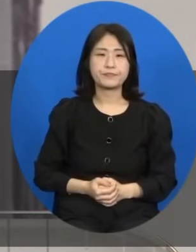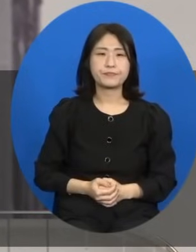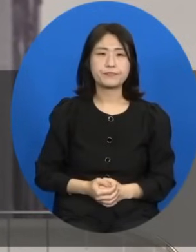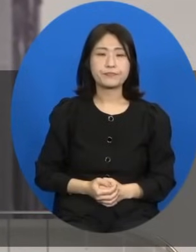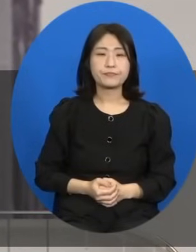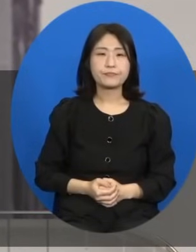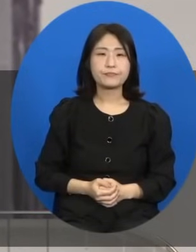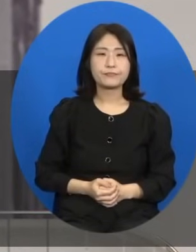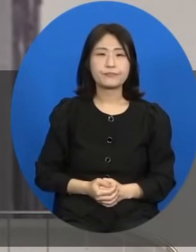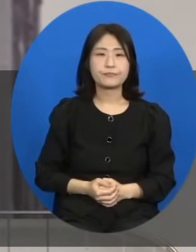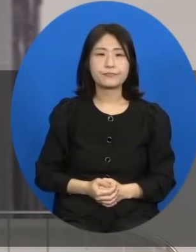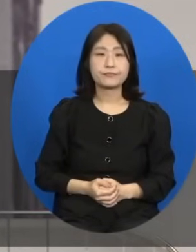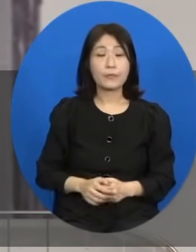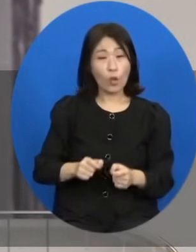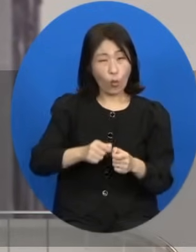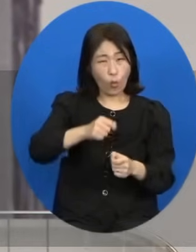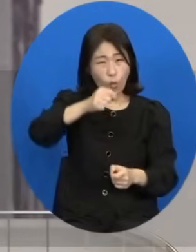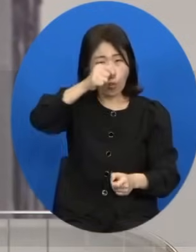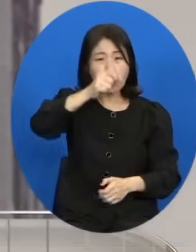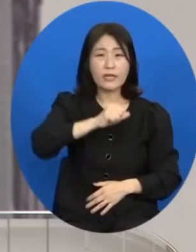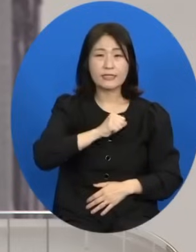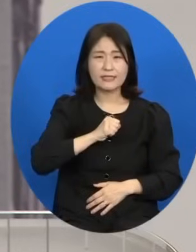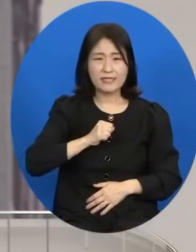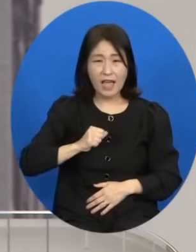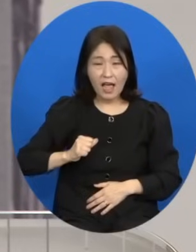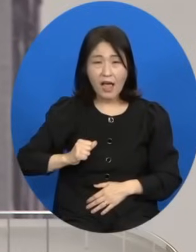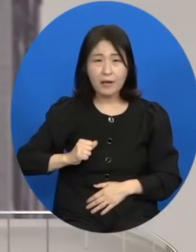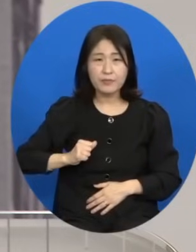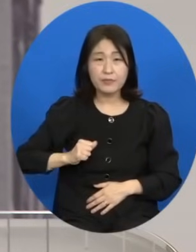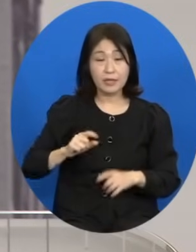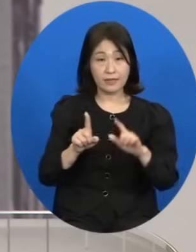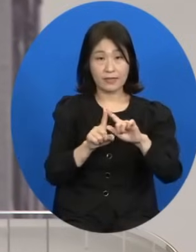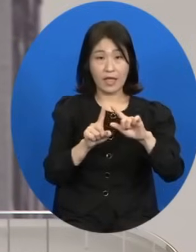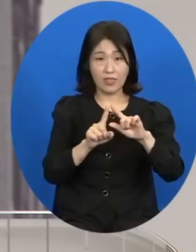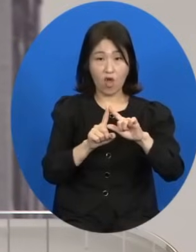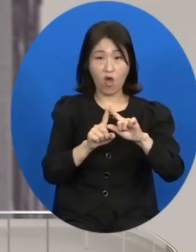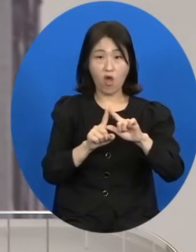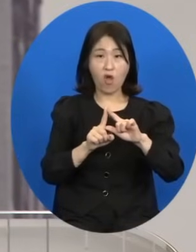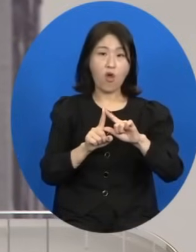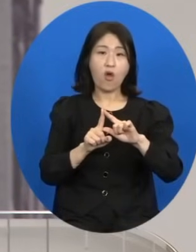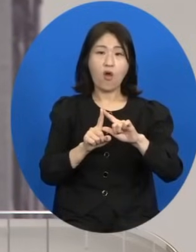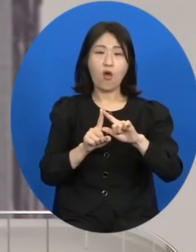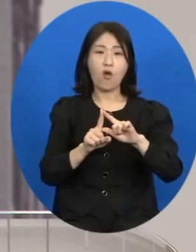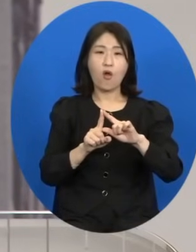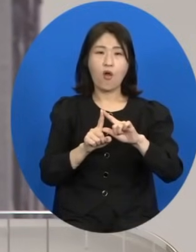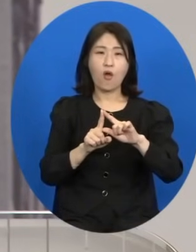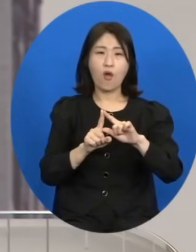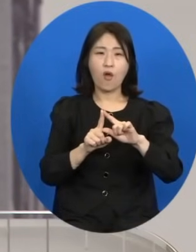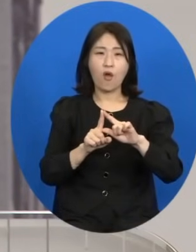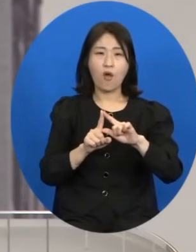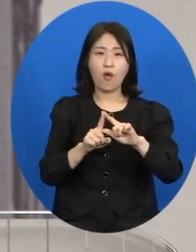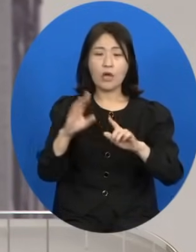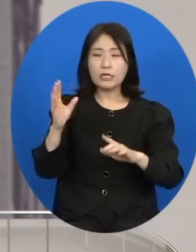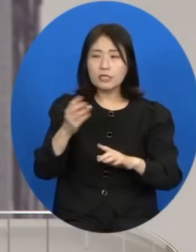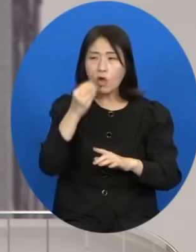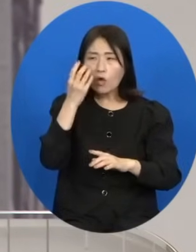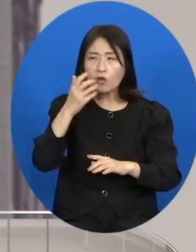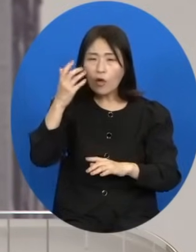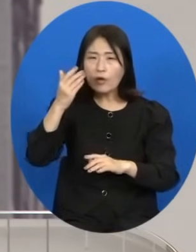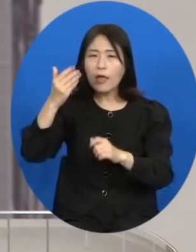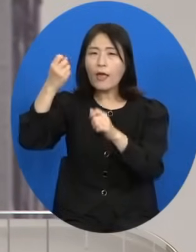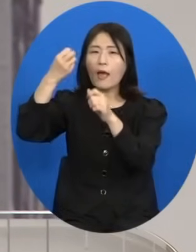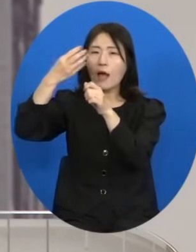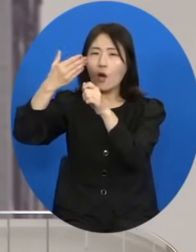단어를 썼어요이 오래 음이라고 하는이 단어가 갈라디아서 5장에는 성령의 아홉가지 열매 중에 하나인